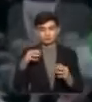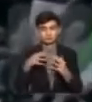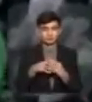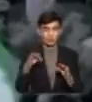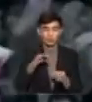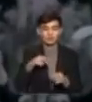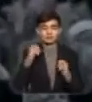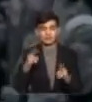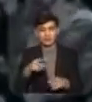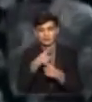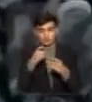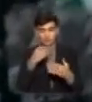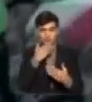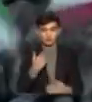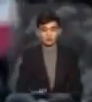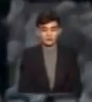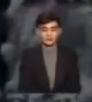арнайы мәлімдеме жасаған